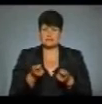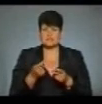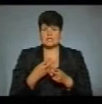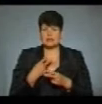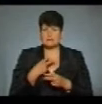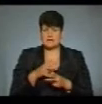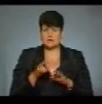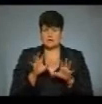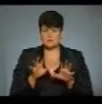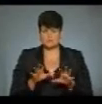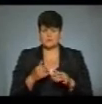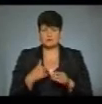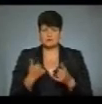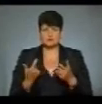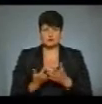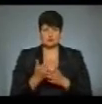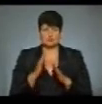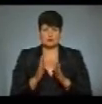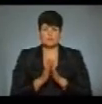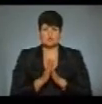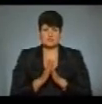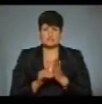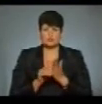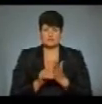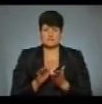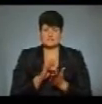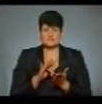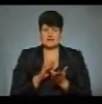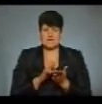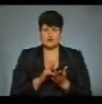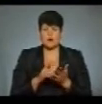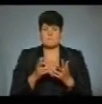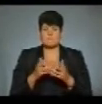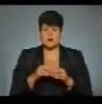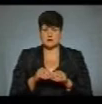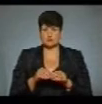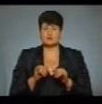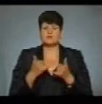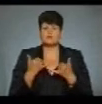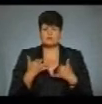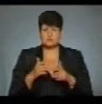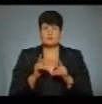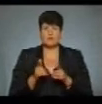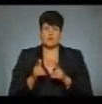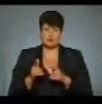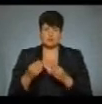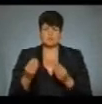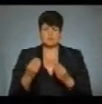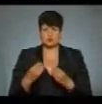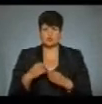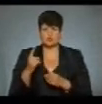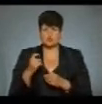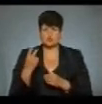законодавства. Ми, знову ж таки, будемо просити допомоги в центрального апарату, і вже погоджено, нам дадуть 120